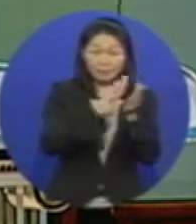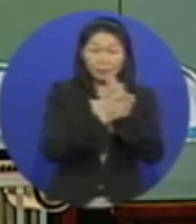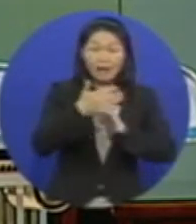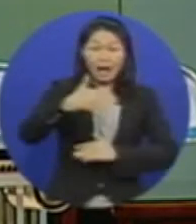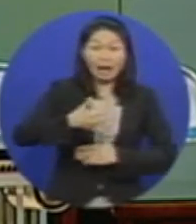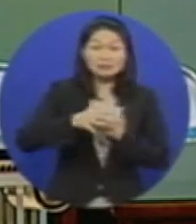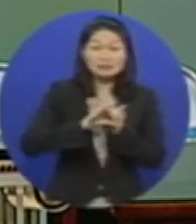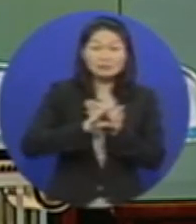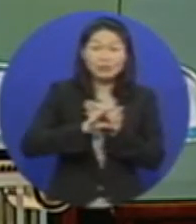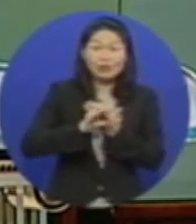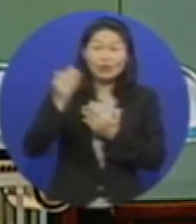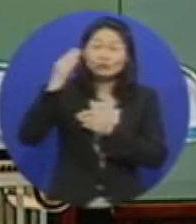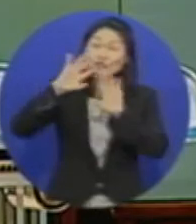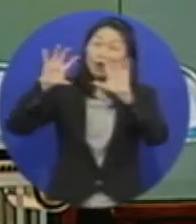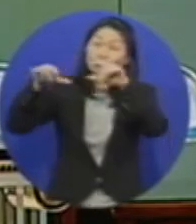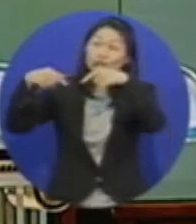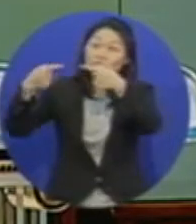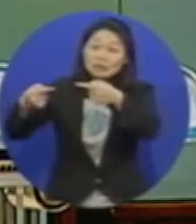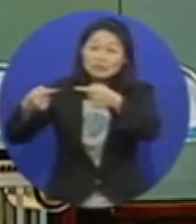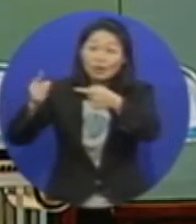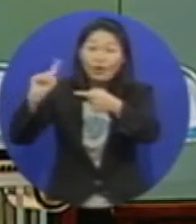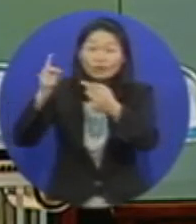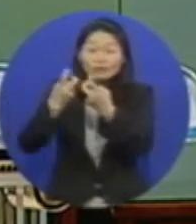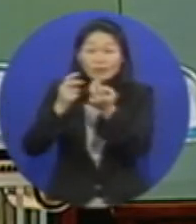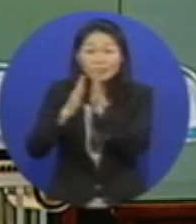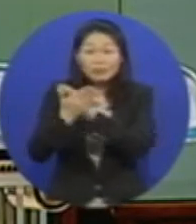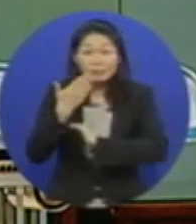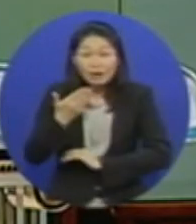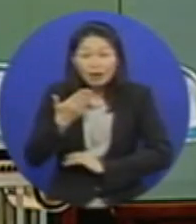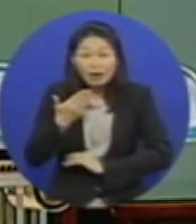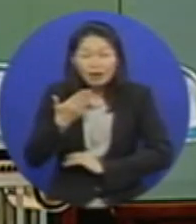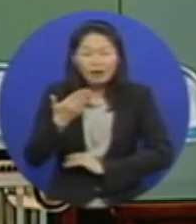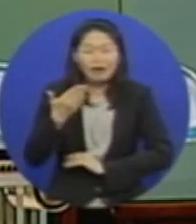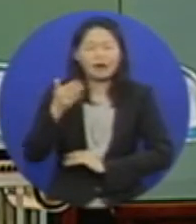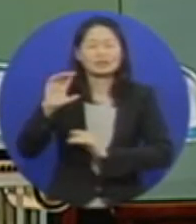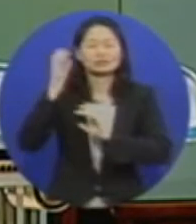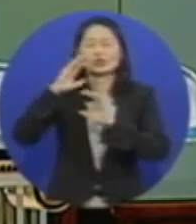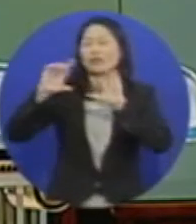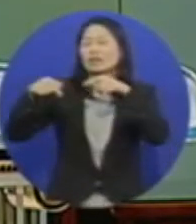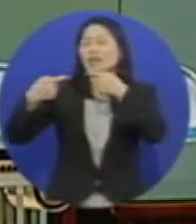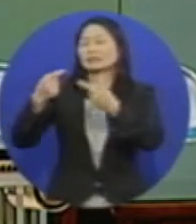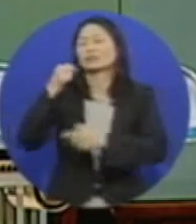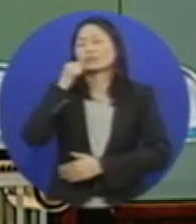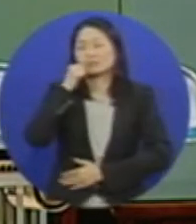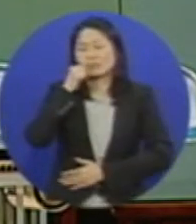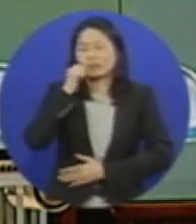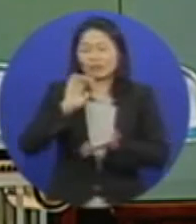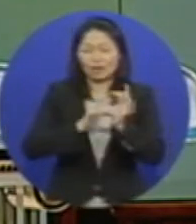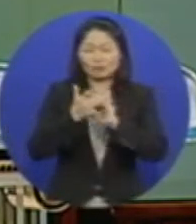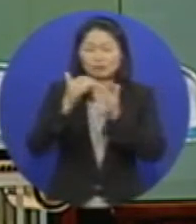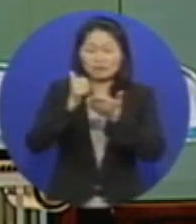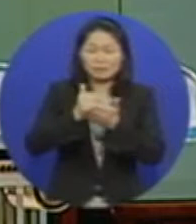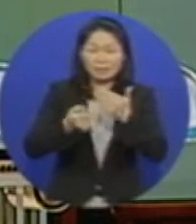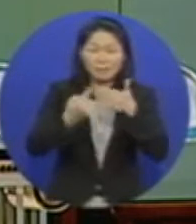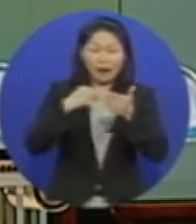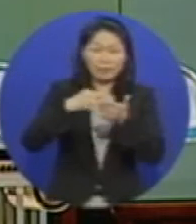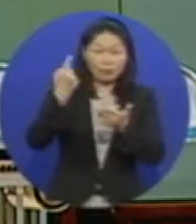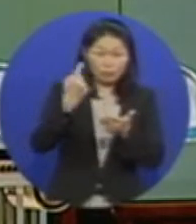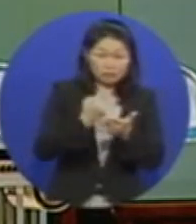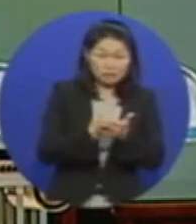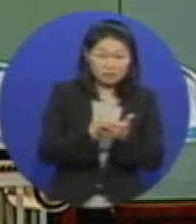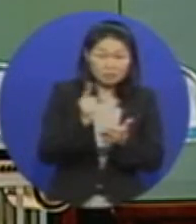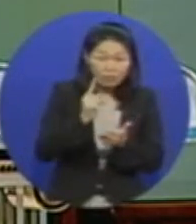까서 어떻게 그 사람이 변화될 수 있어요 천국 못 가는 거죠 예수님 내 마음이 오셨다는 것은 믿어